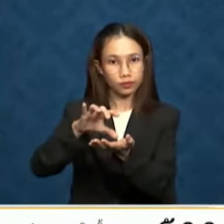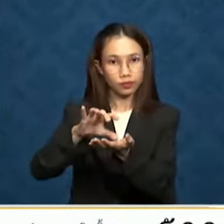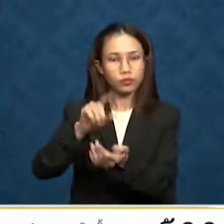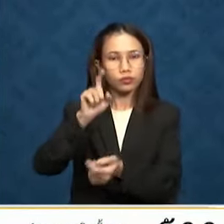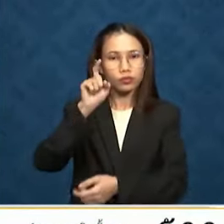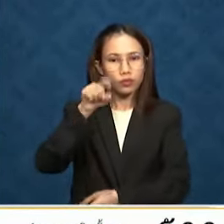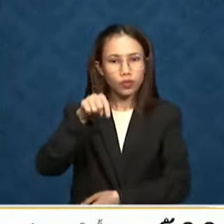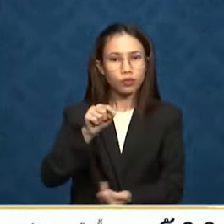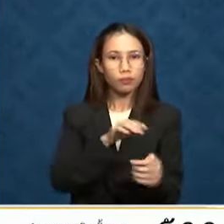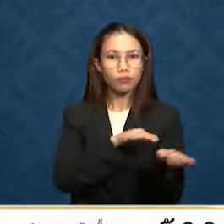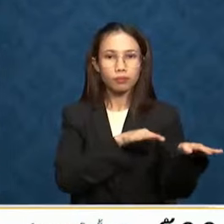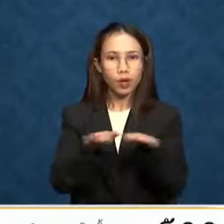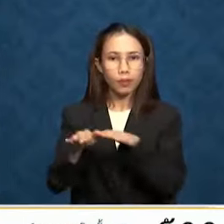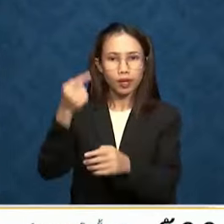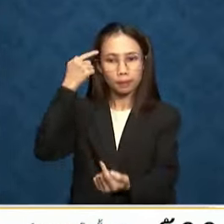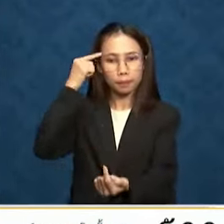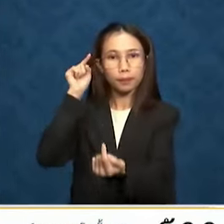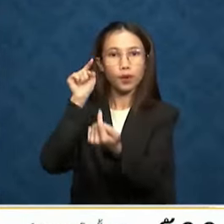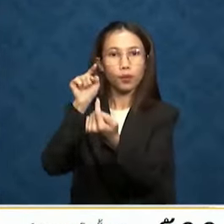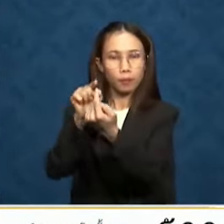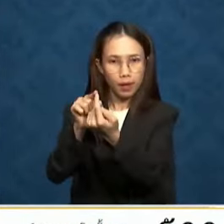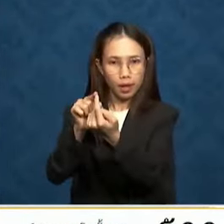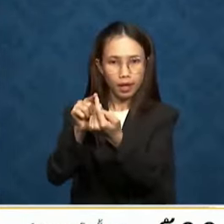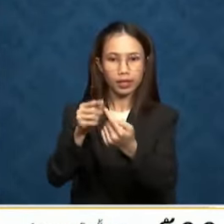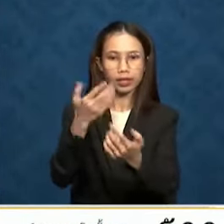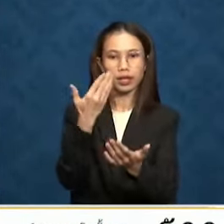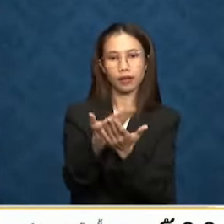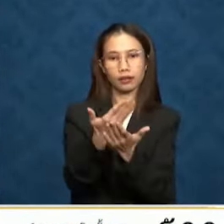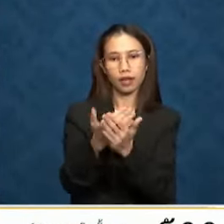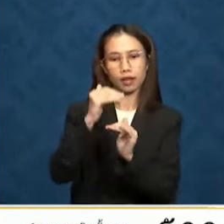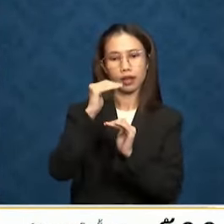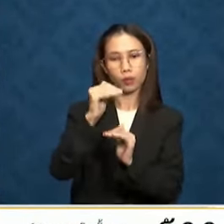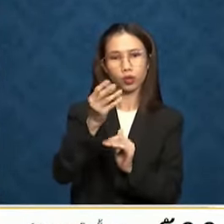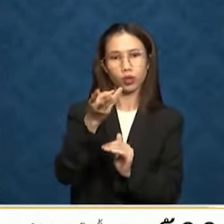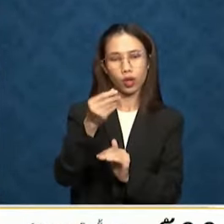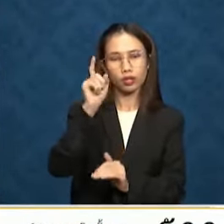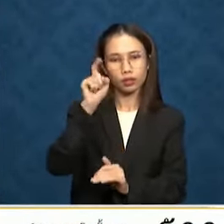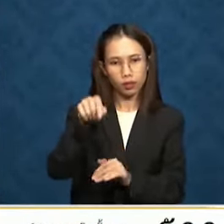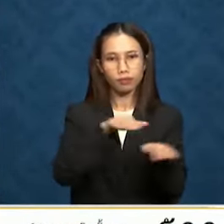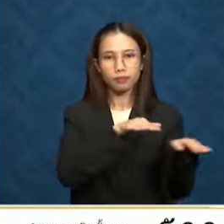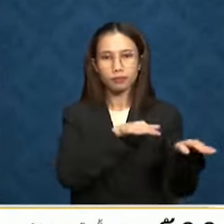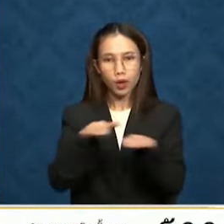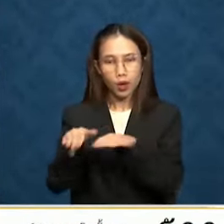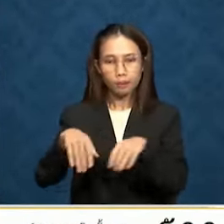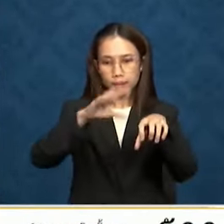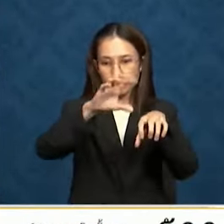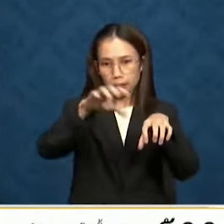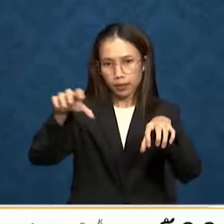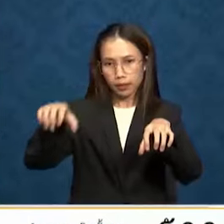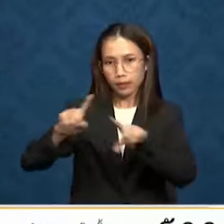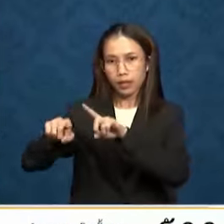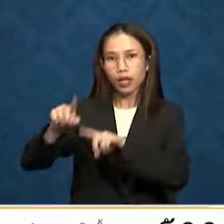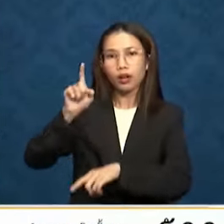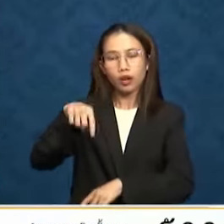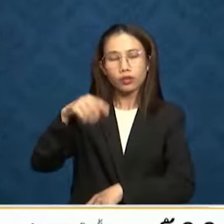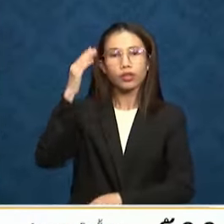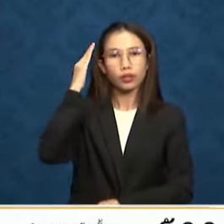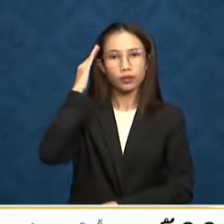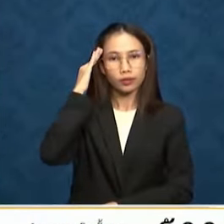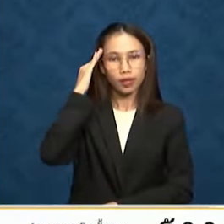ควรที่จะมาพร้อมกับเป้าหมายมาพร้อมกับกรอบงบประมาณค่ะหน่วยงานต่างๆเนี่ยเขาจะได้รู้